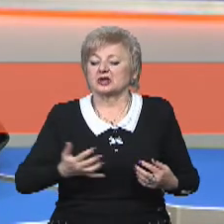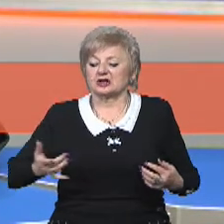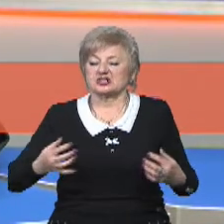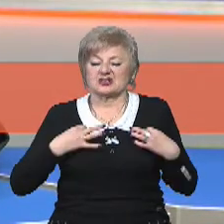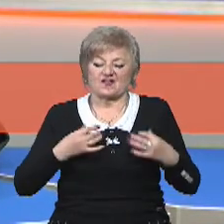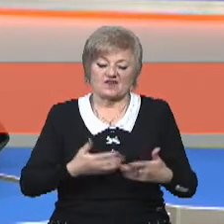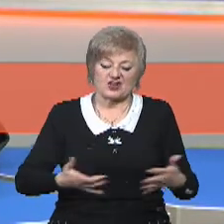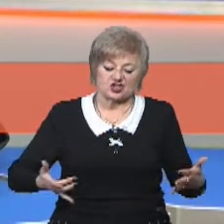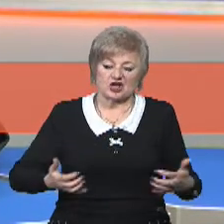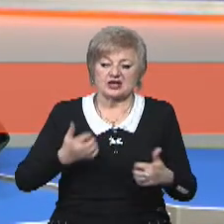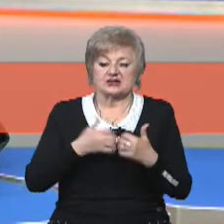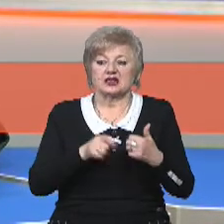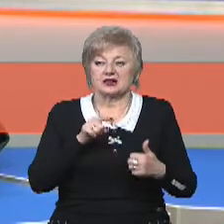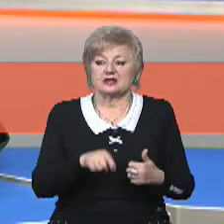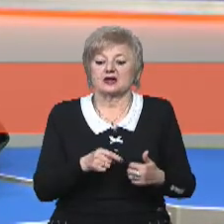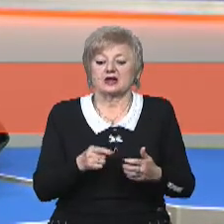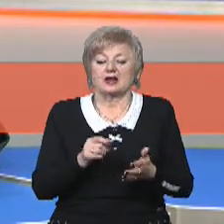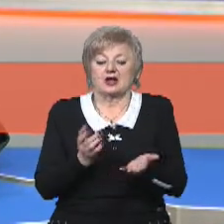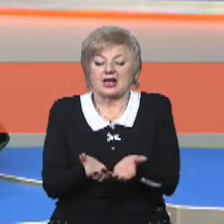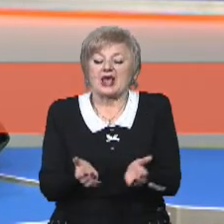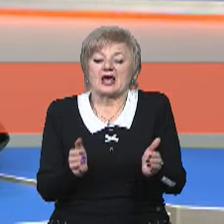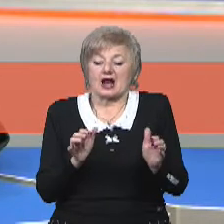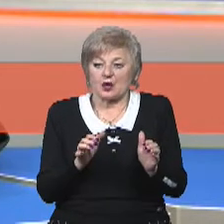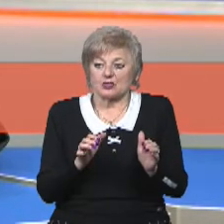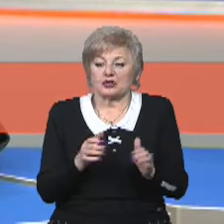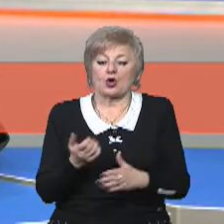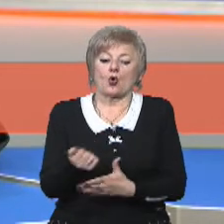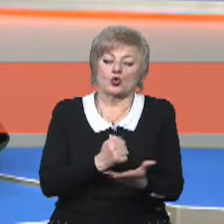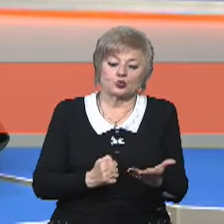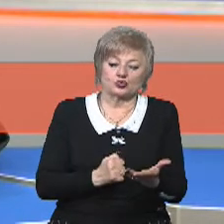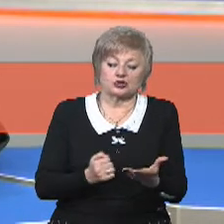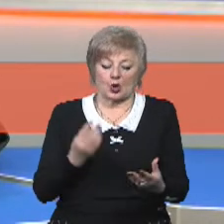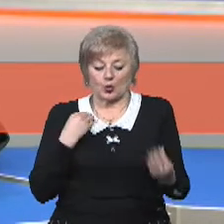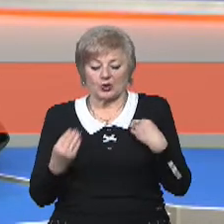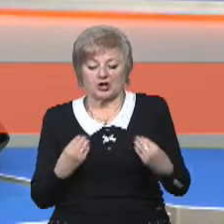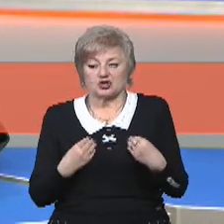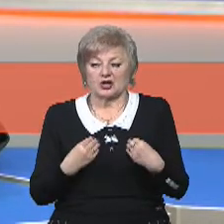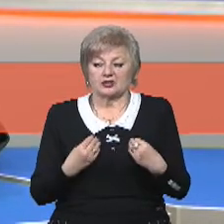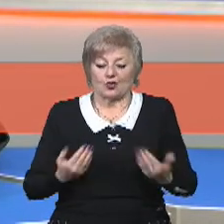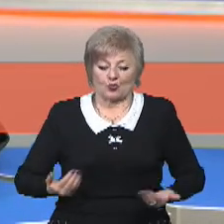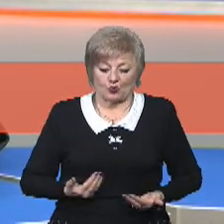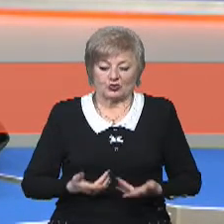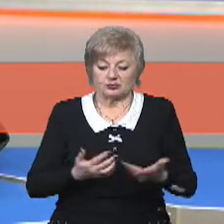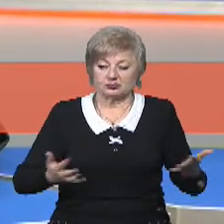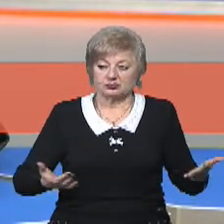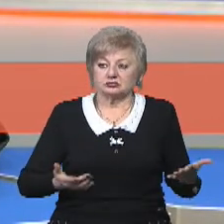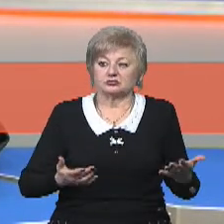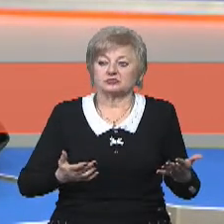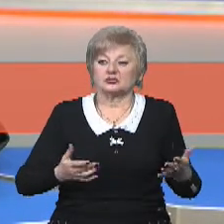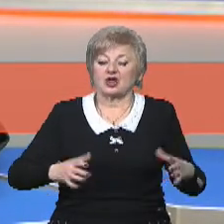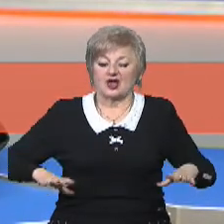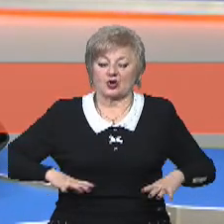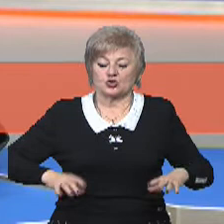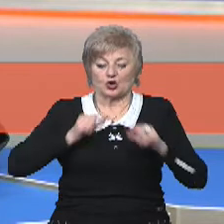речей, серед яких кераміка, зброя, прикраси, побутові речі, частини кінської